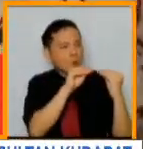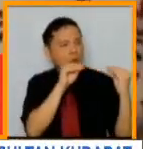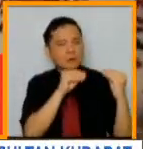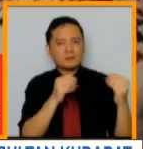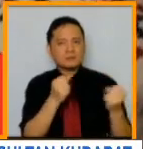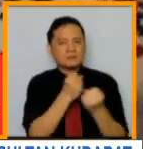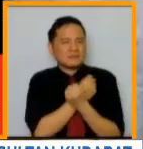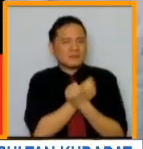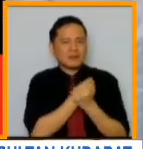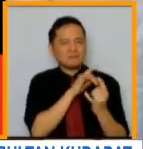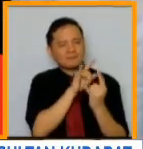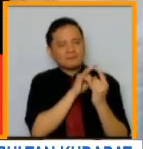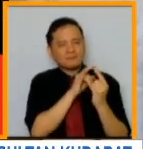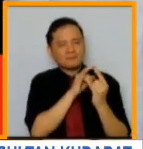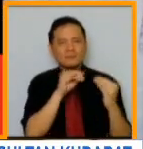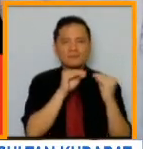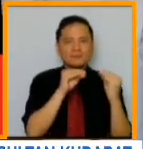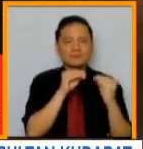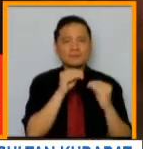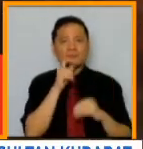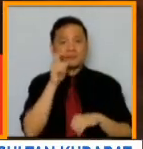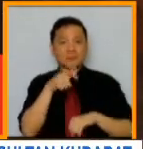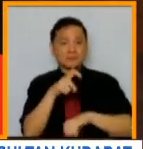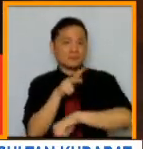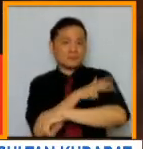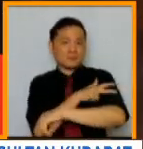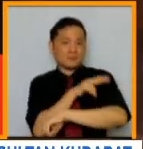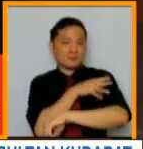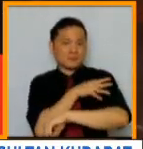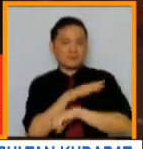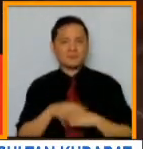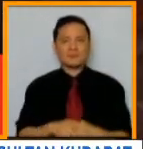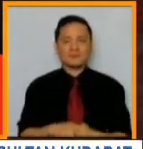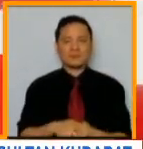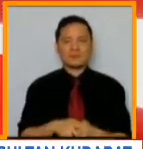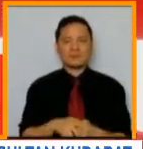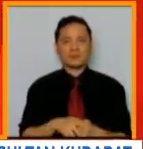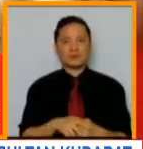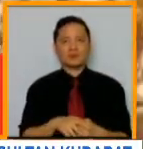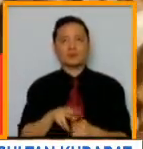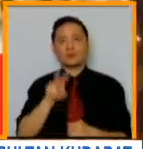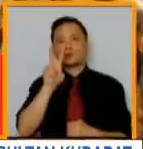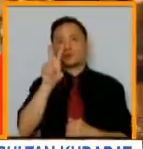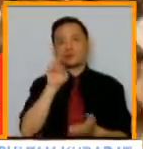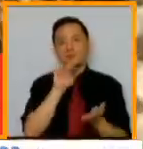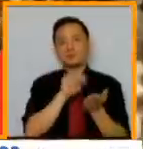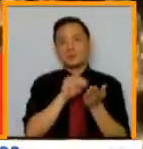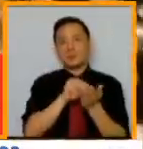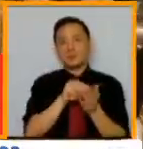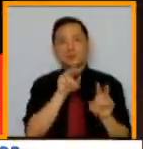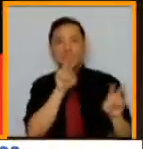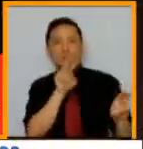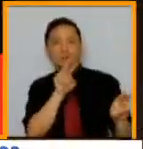para magpa-booster shot. Sa ngayon, may higit 2 million views na ang music video. Sana all!